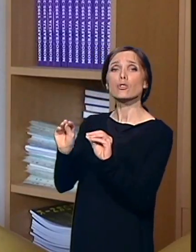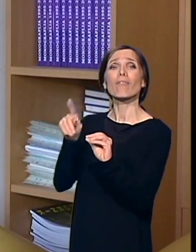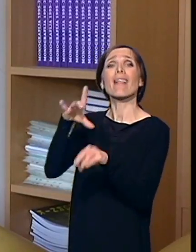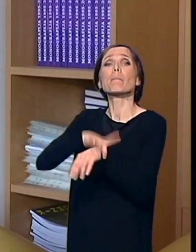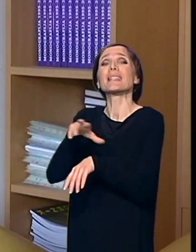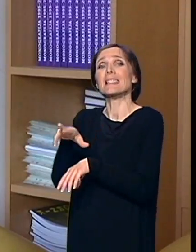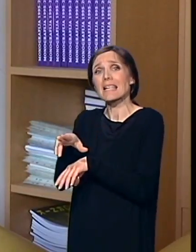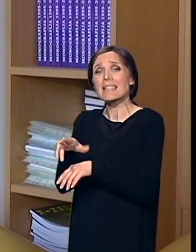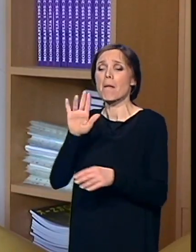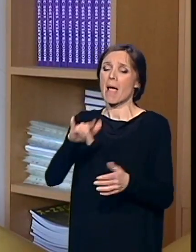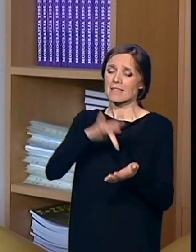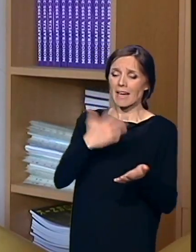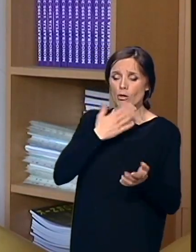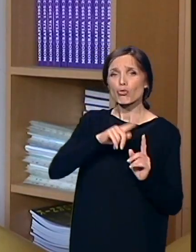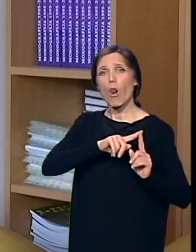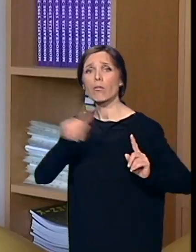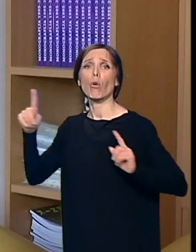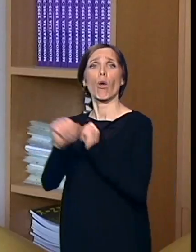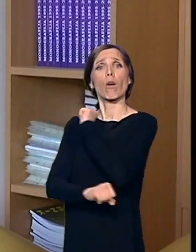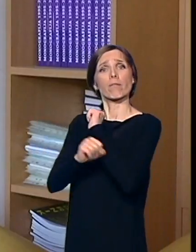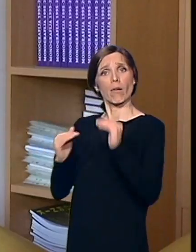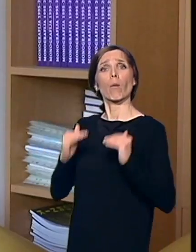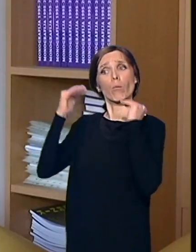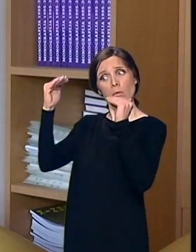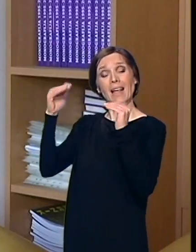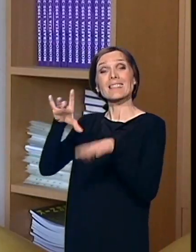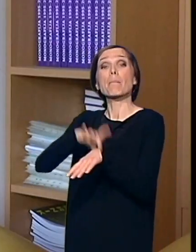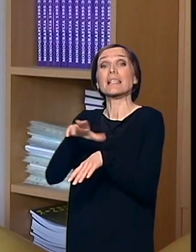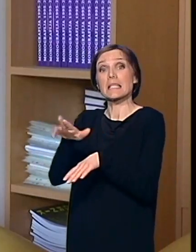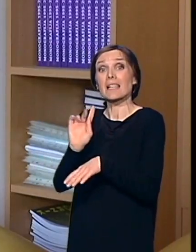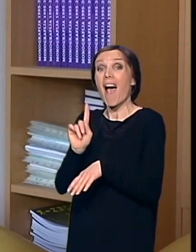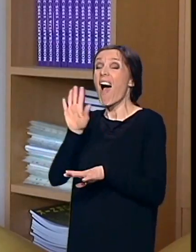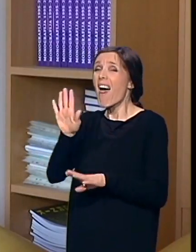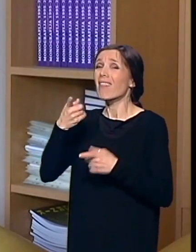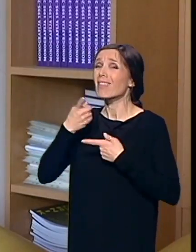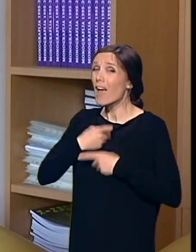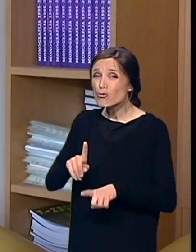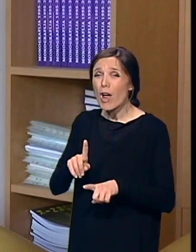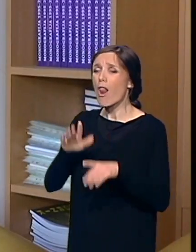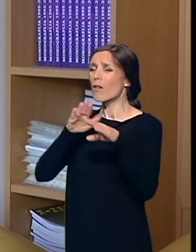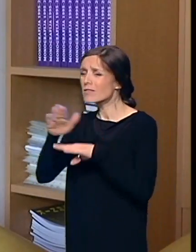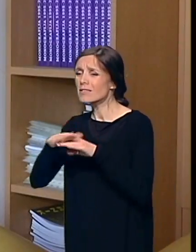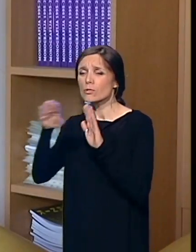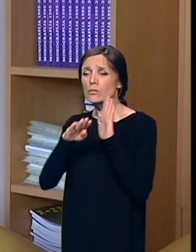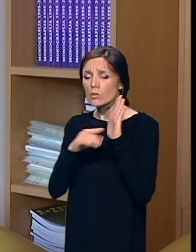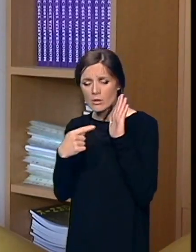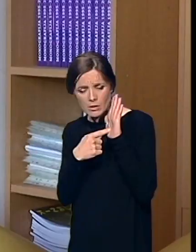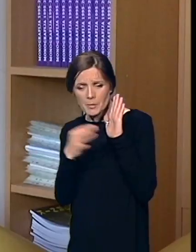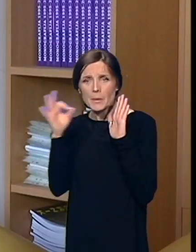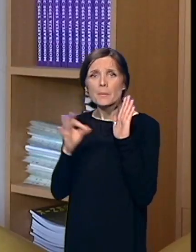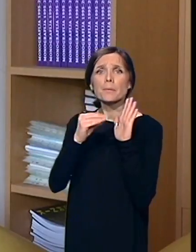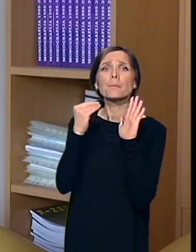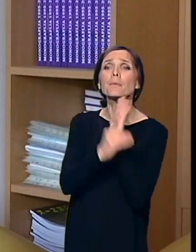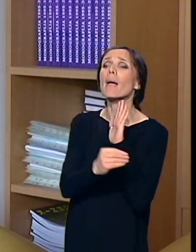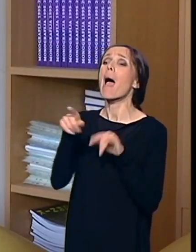škole do akademskih studija. No, nažalost, sistem još uvek ne prepoznaje akademski obrazovanu